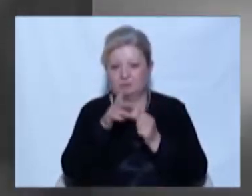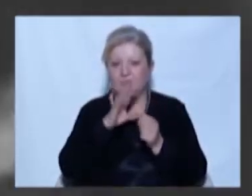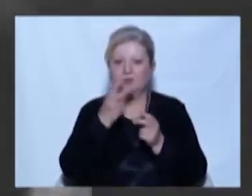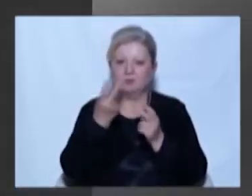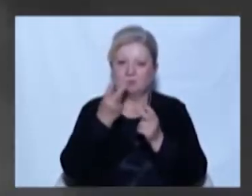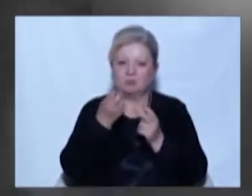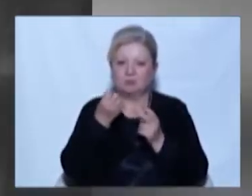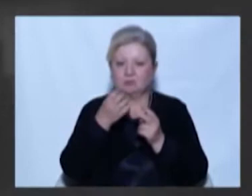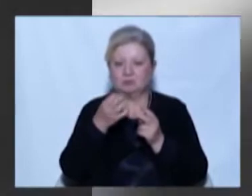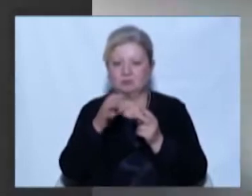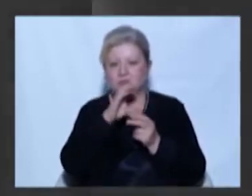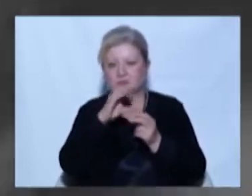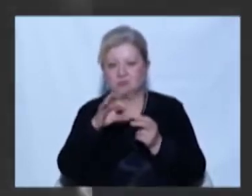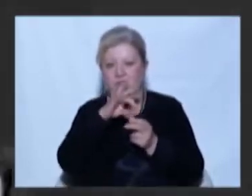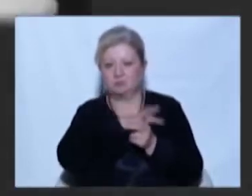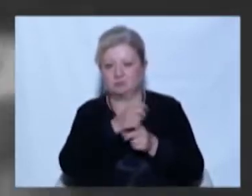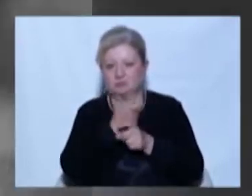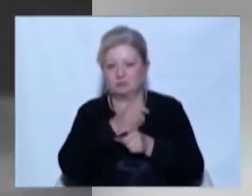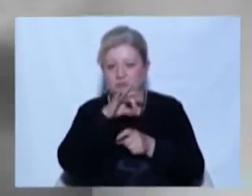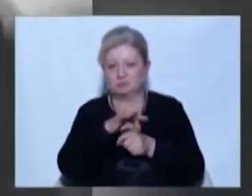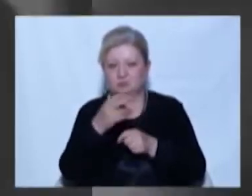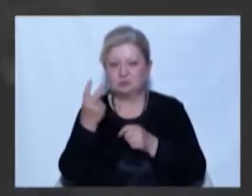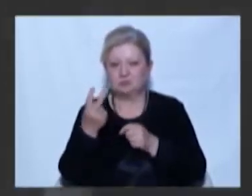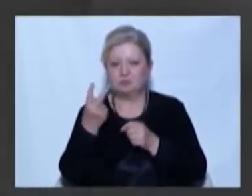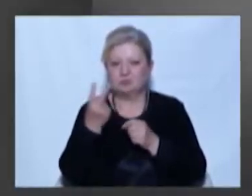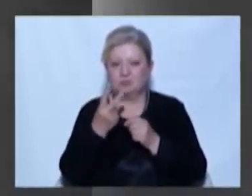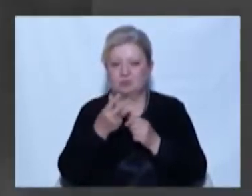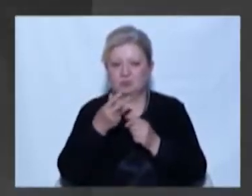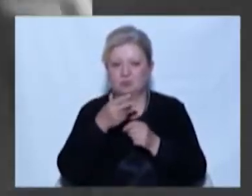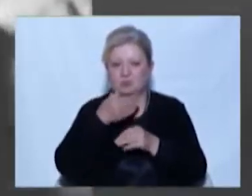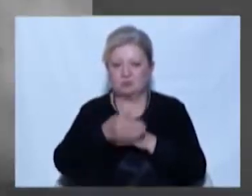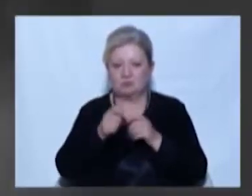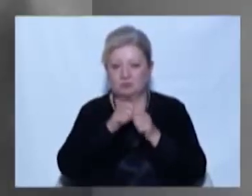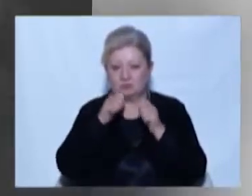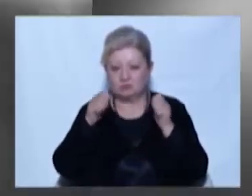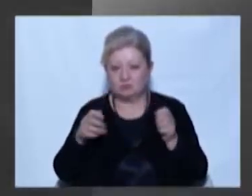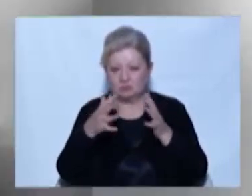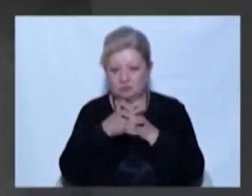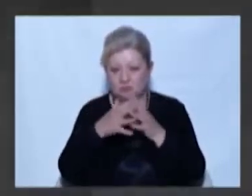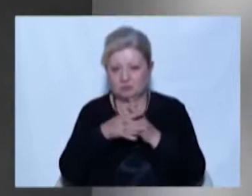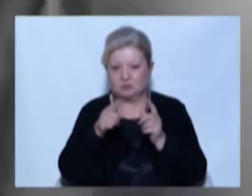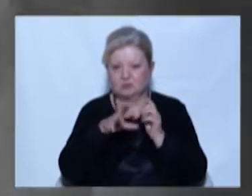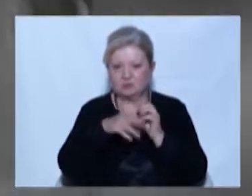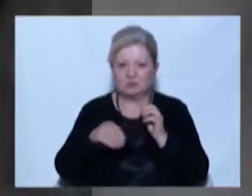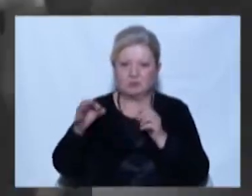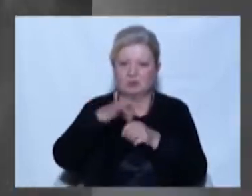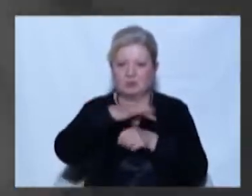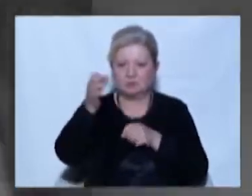კავშირმა კარგად გამოიყენა უპირატესობა მეორე ფრონტის გვიან გახსნისა და მთელი აღმოსავლეთი